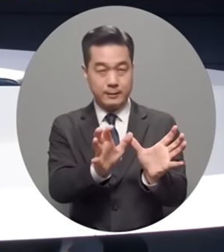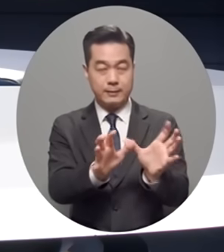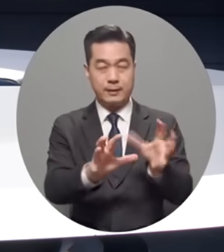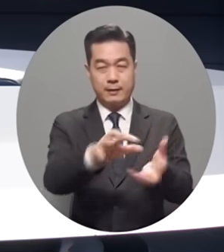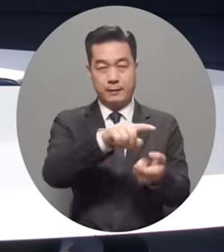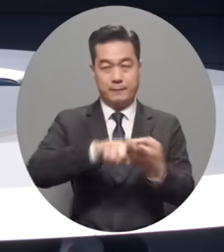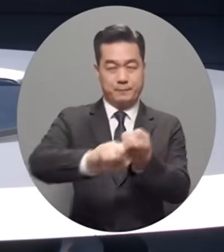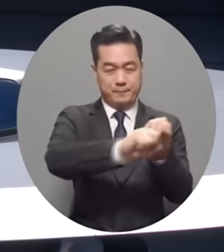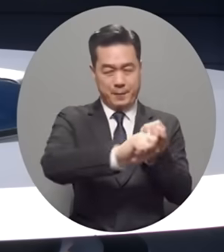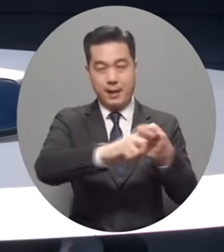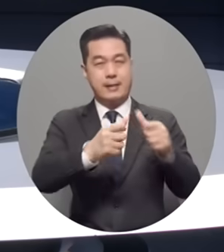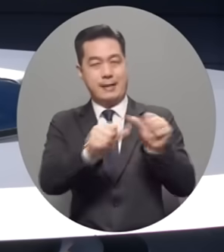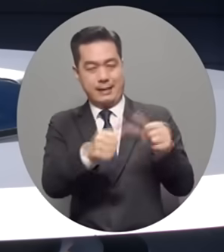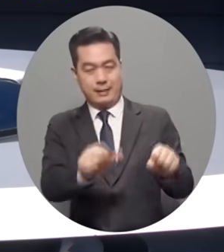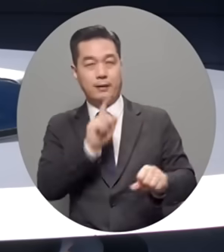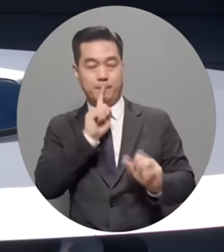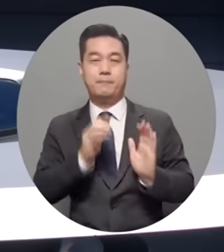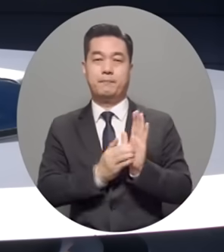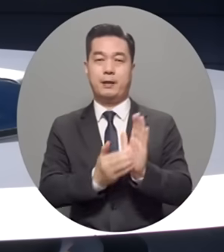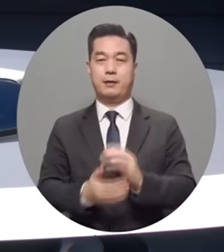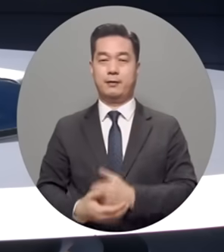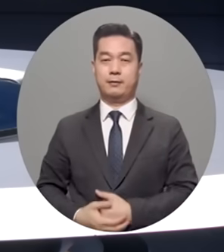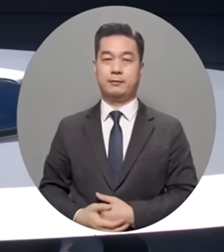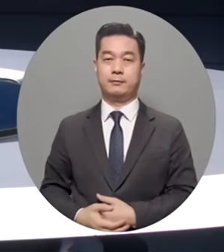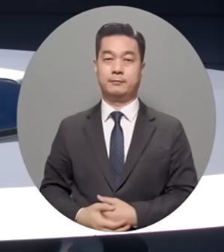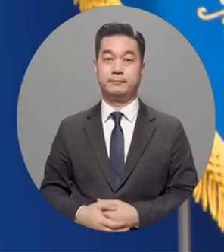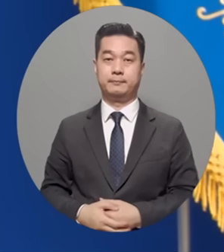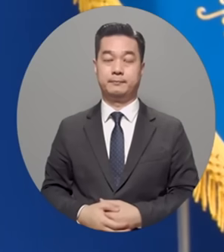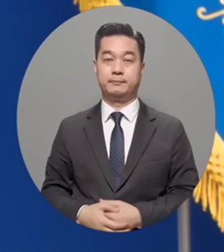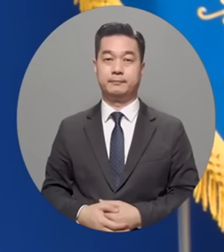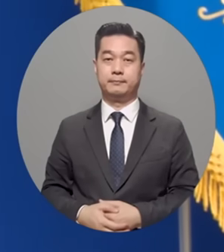강조했습니다. 강현섭 기자가 전하겠습니다.